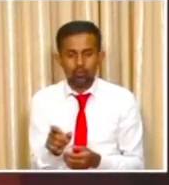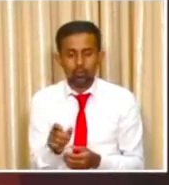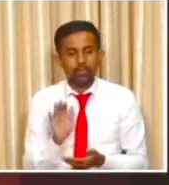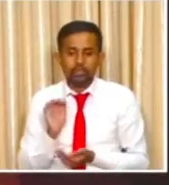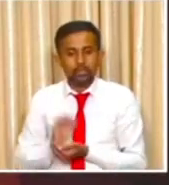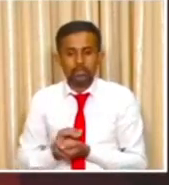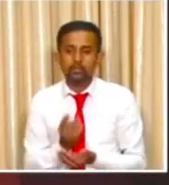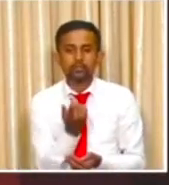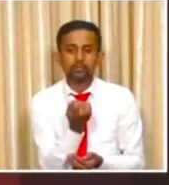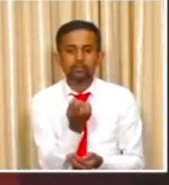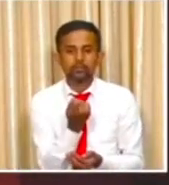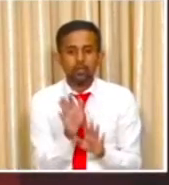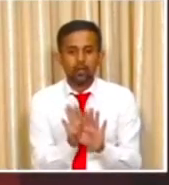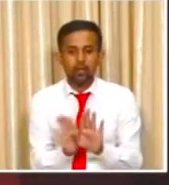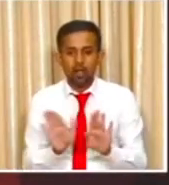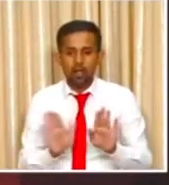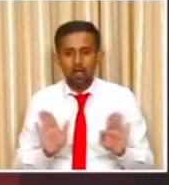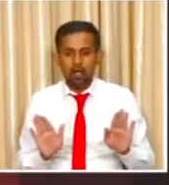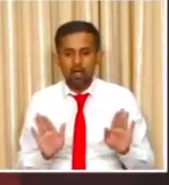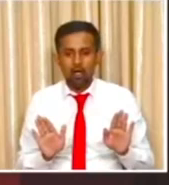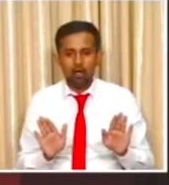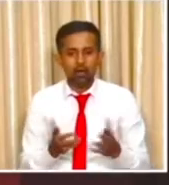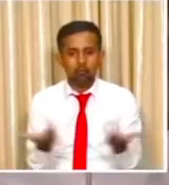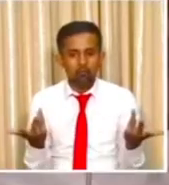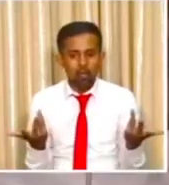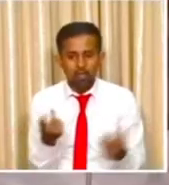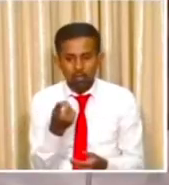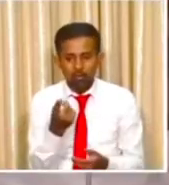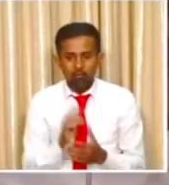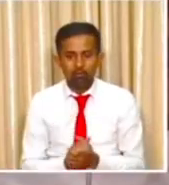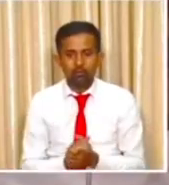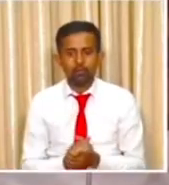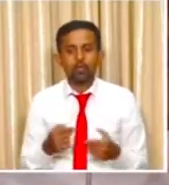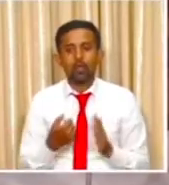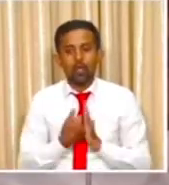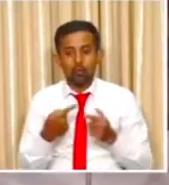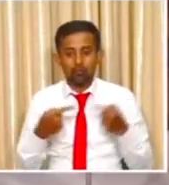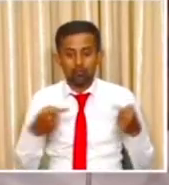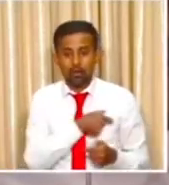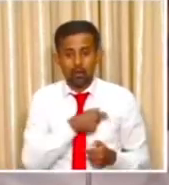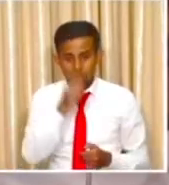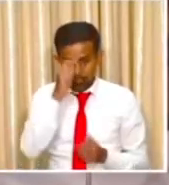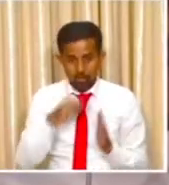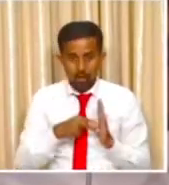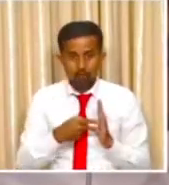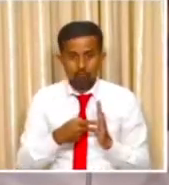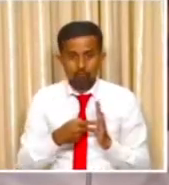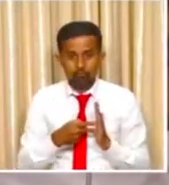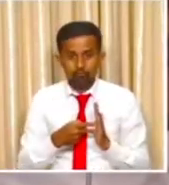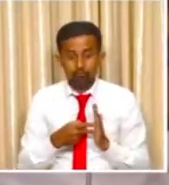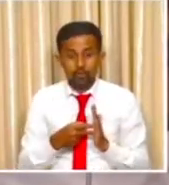මුදල් විපක්ෂනායක මුදල් කළමනාකරණය කරලා ඒ දේ කරන්න බැරිද? ගරු විපක්ෂනායකතුමනි මෙවර අයවැයෙන්